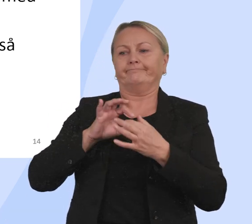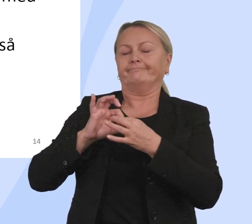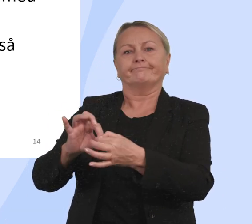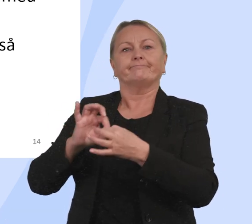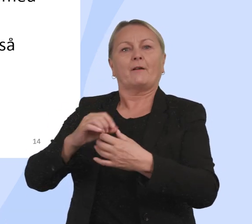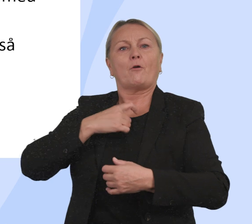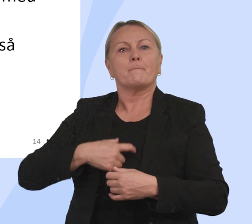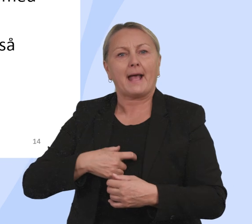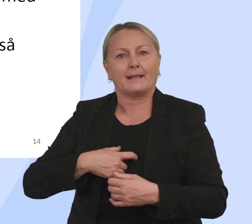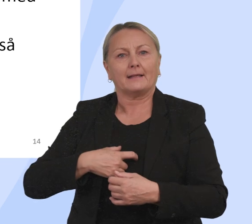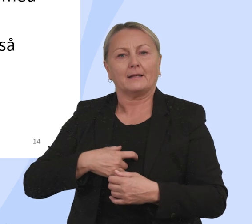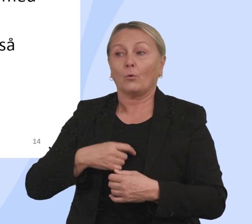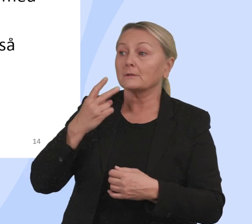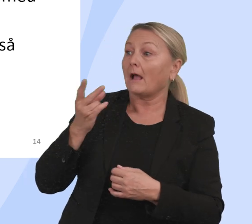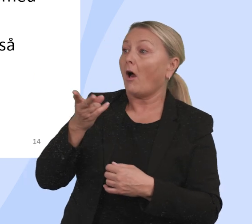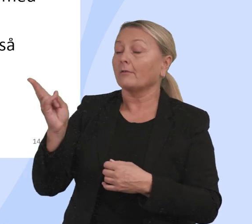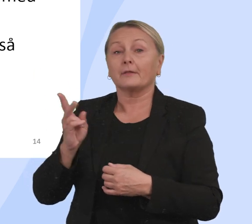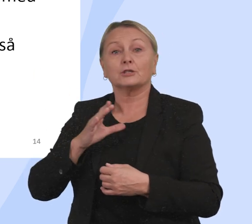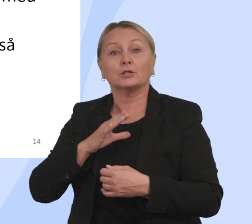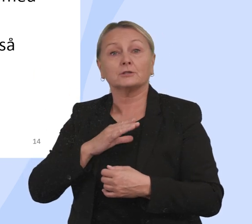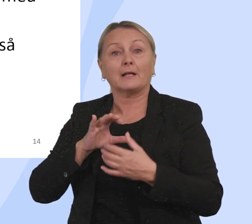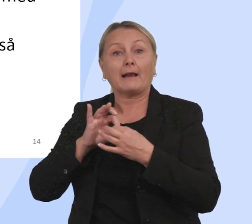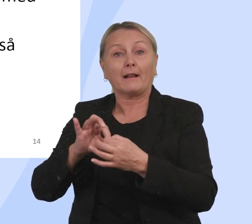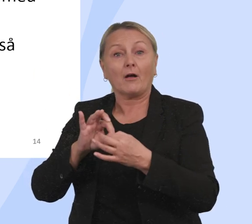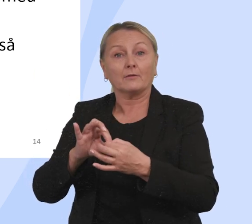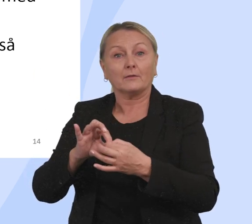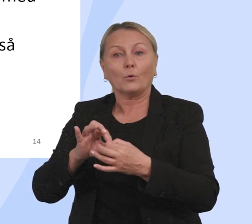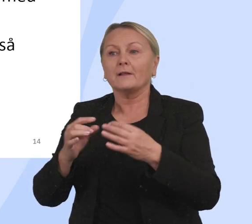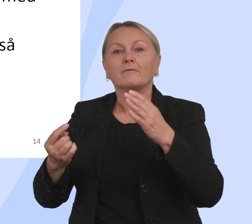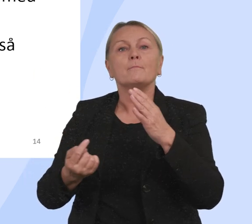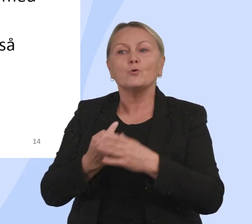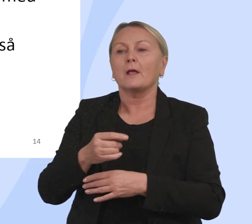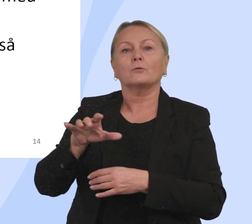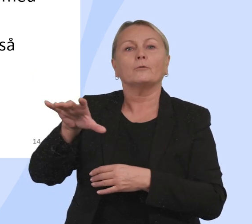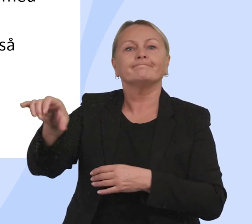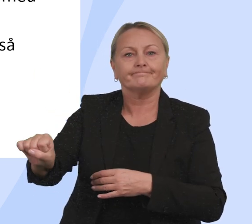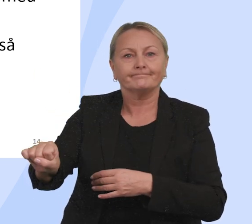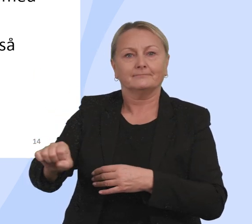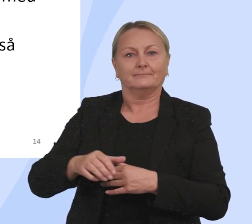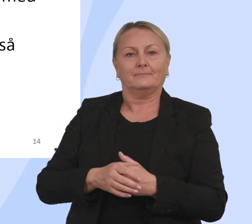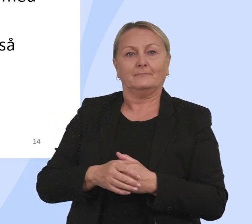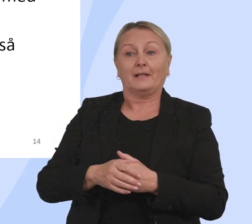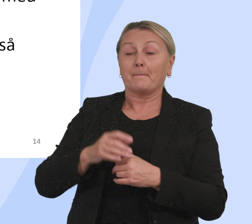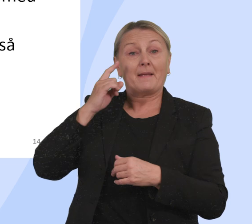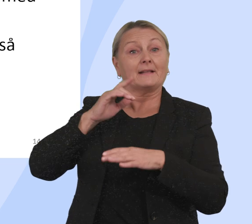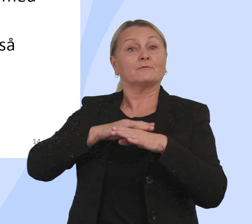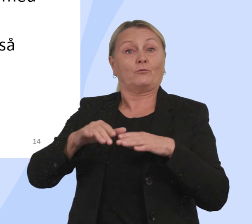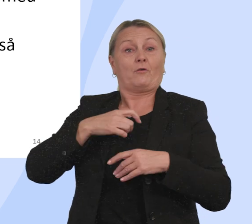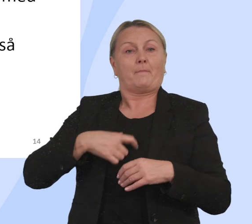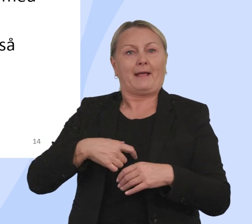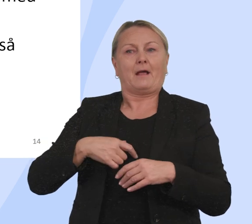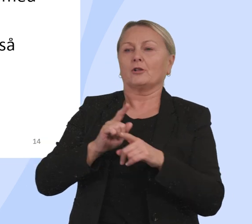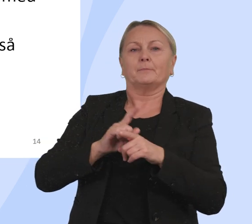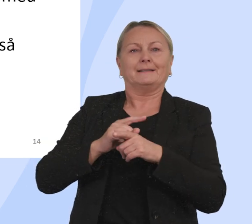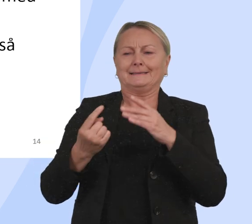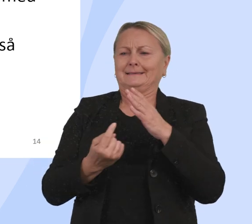som er inden for en mulig rækkevidde. Så det, der er meningsfuldt for mig, altså mine særinteresser, vil jeg gerne spejle, og jeg